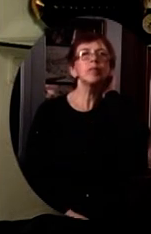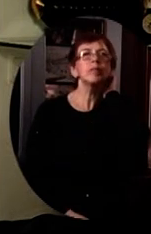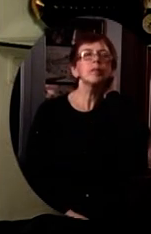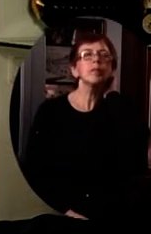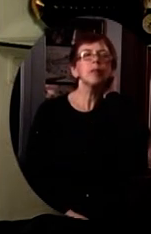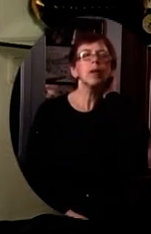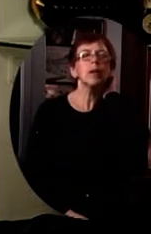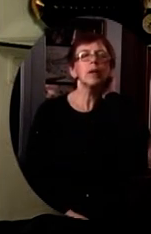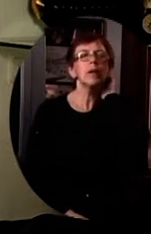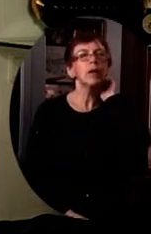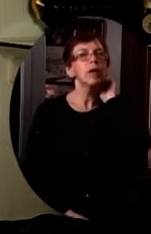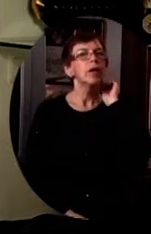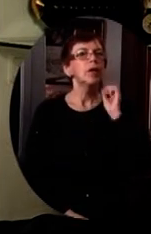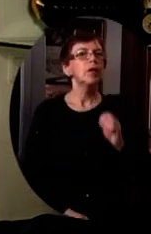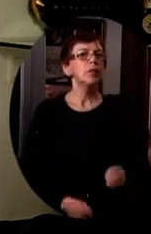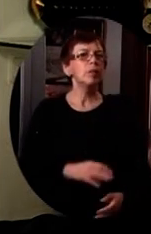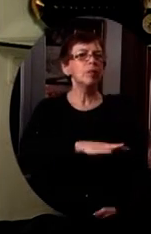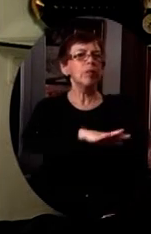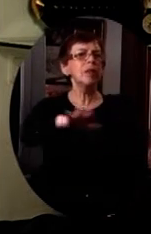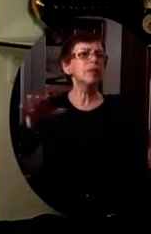ה... חומשה?